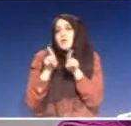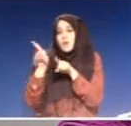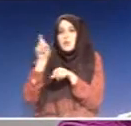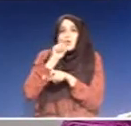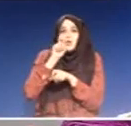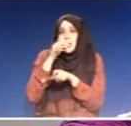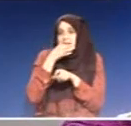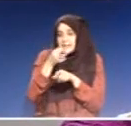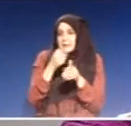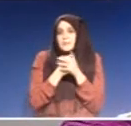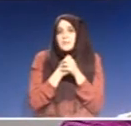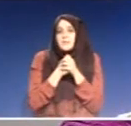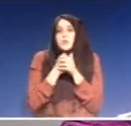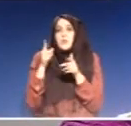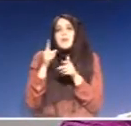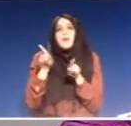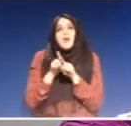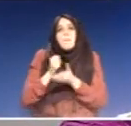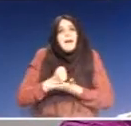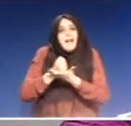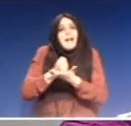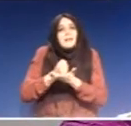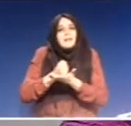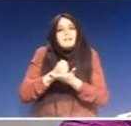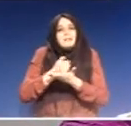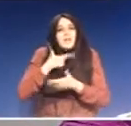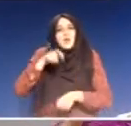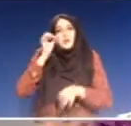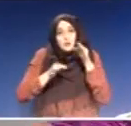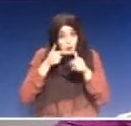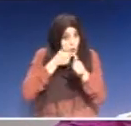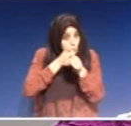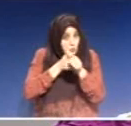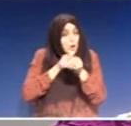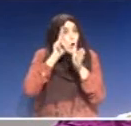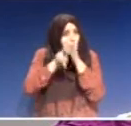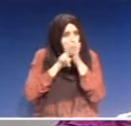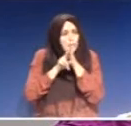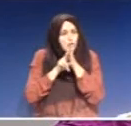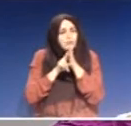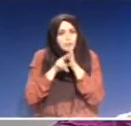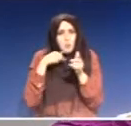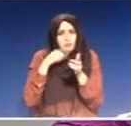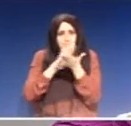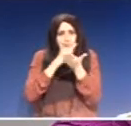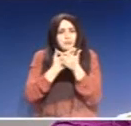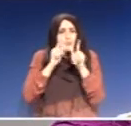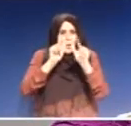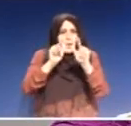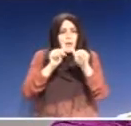سعيد بويزري كمساعد للقضاء. تابعوا معنا هذا الروبورتاج ثم نعود لأخذ